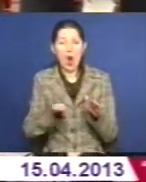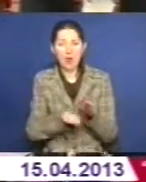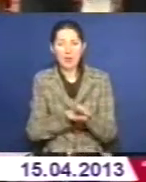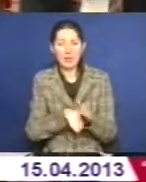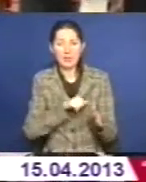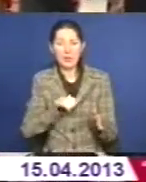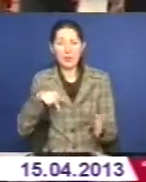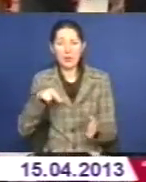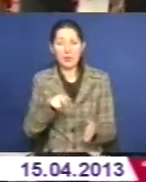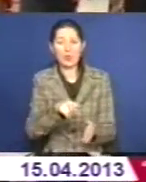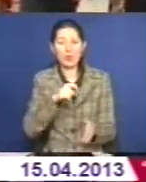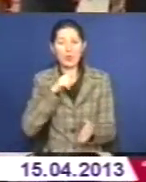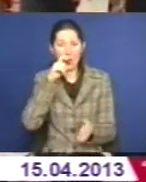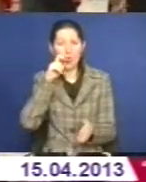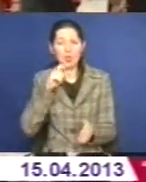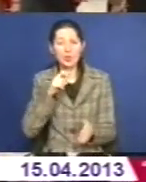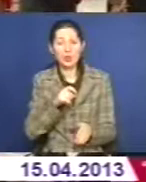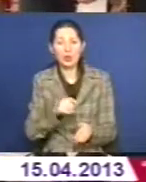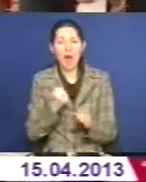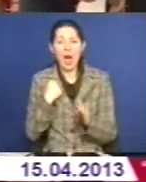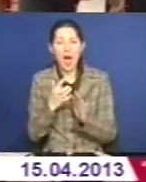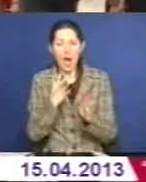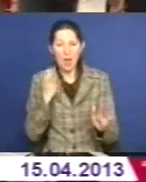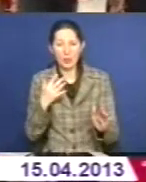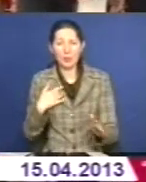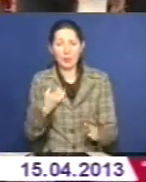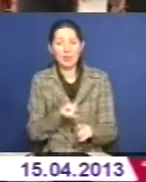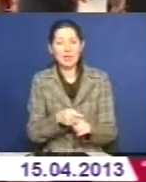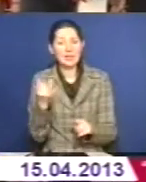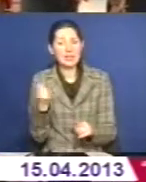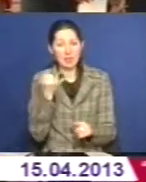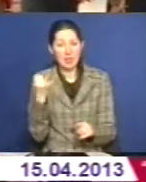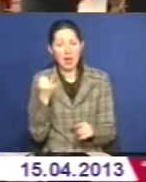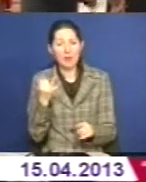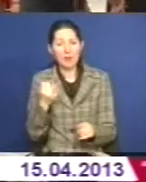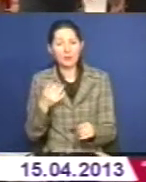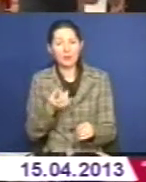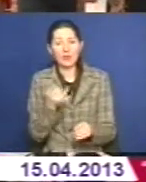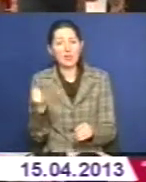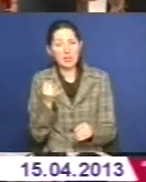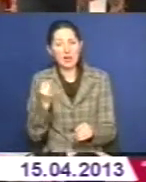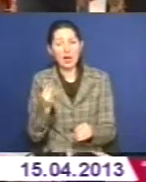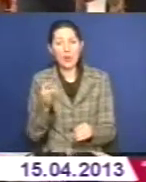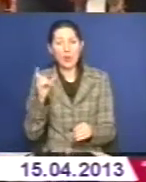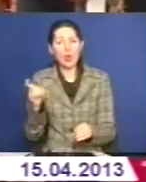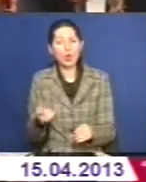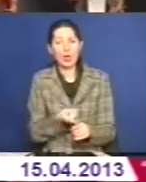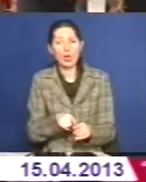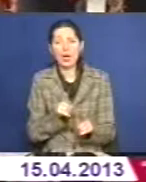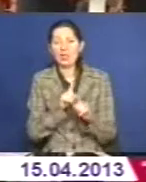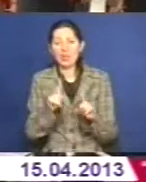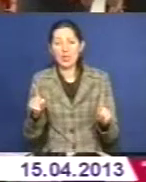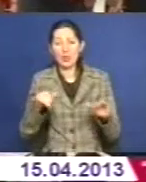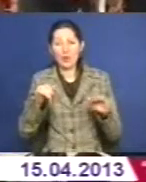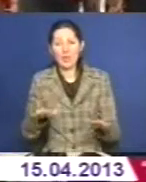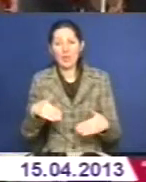власне, зацікавило і також нашу знімальну групу, тому ми цей фільм робимо. Тобто цікаво про людину, яка нестандартно вирішила в житті дуже